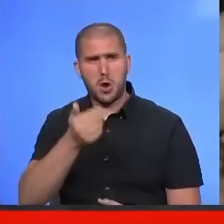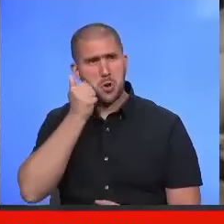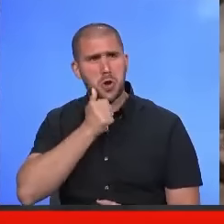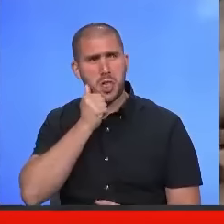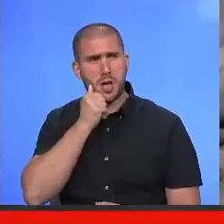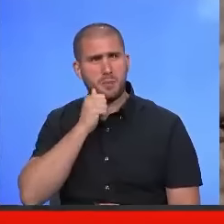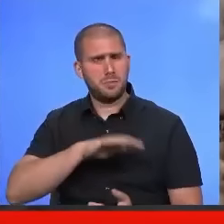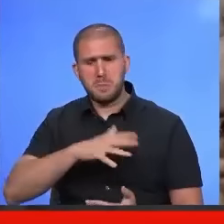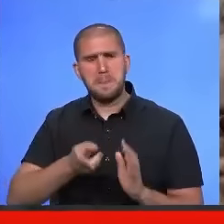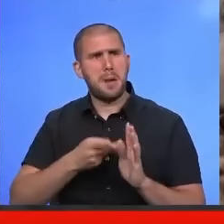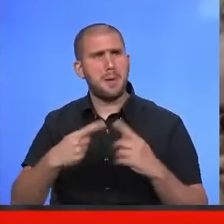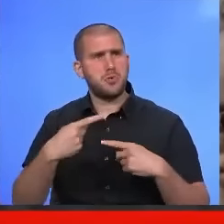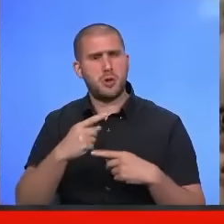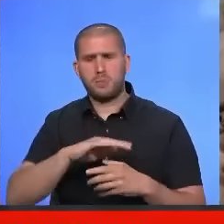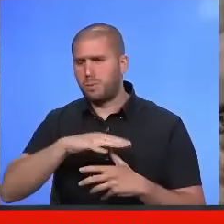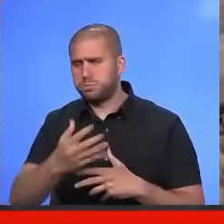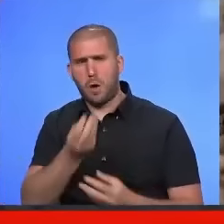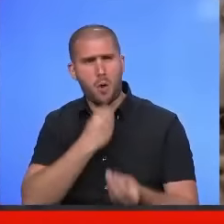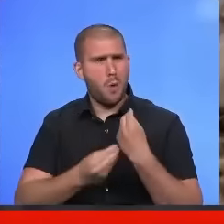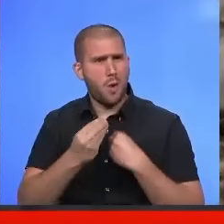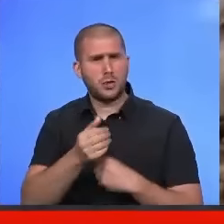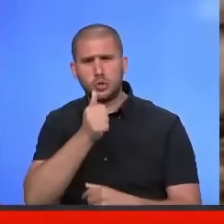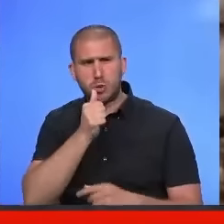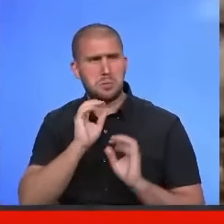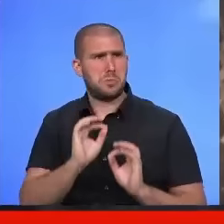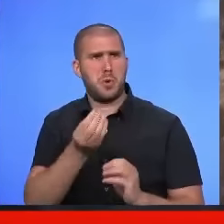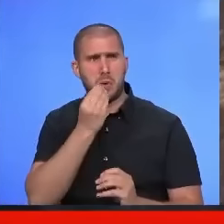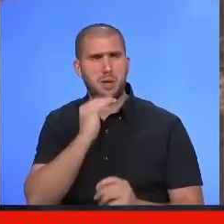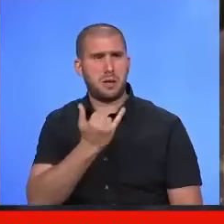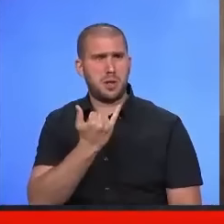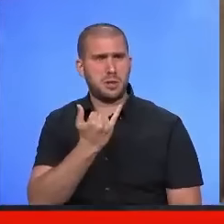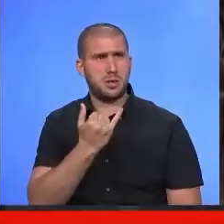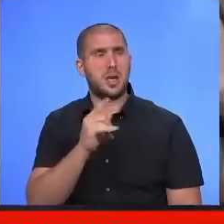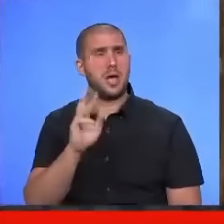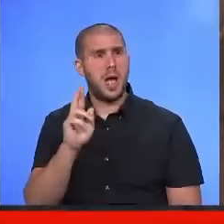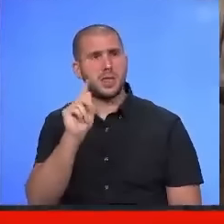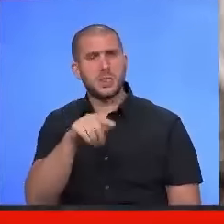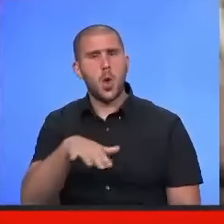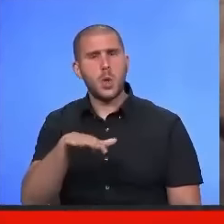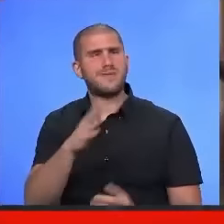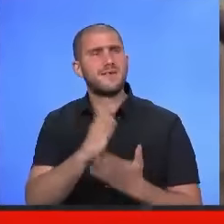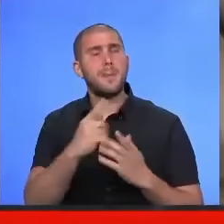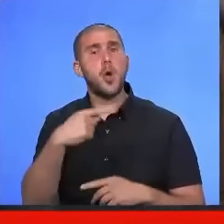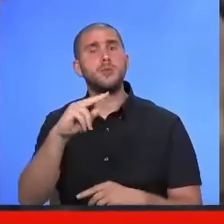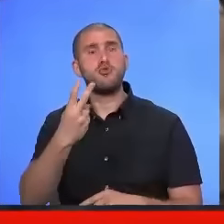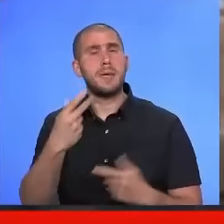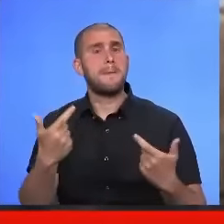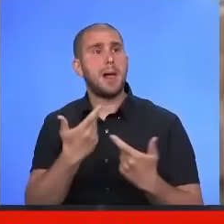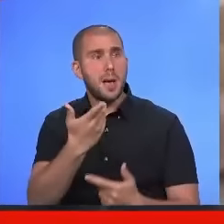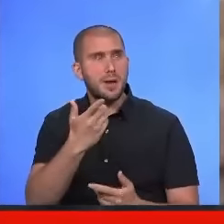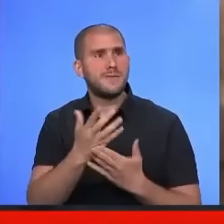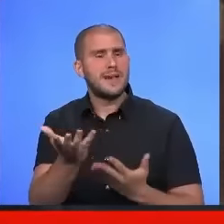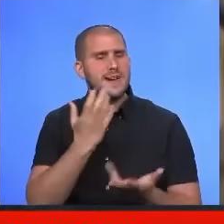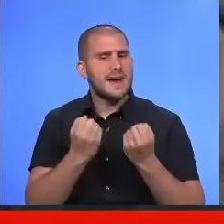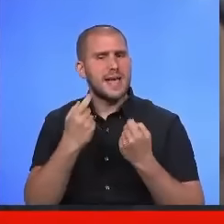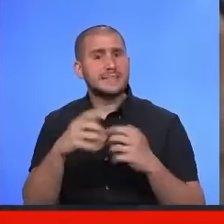מתמלאה פעמיים ביום עד הסוף אוכלת שותה אוכלת שותה רן ירד לעוטף כבר ביומה השני של המלחמה וחילץ תחת